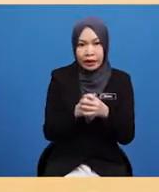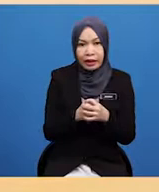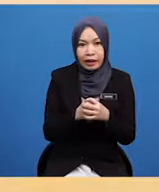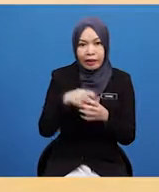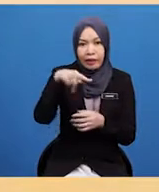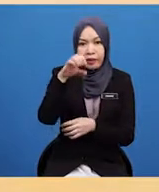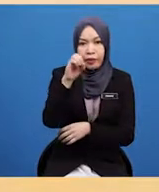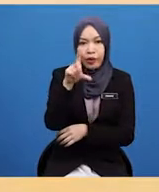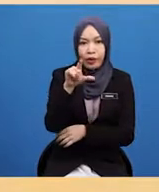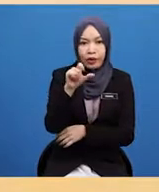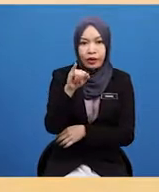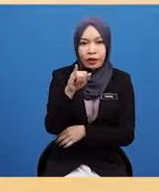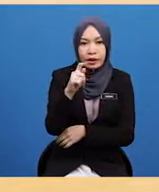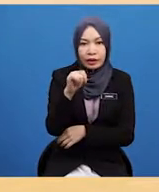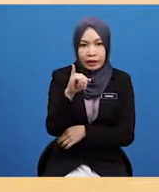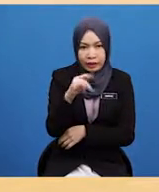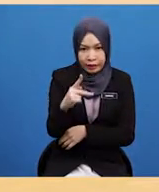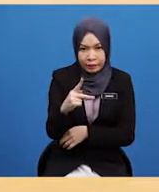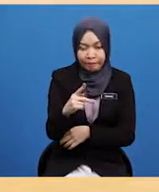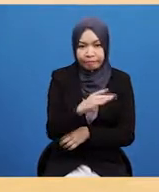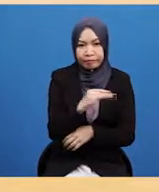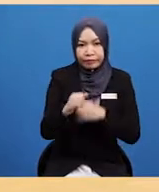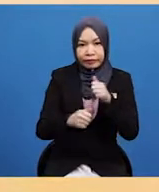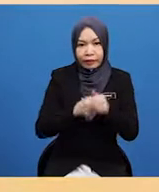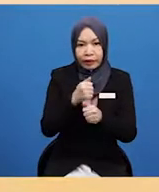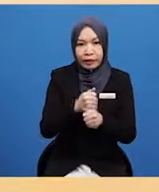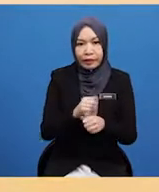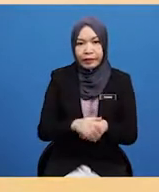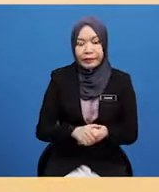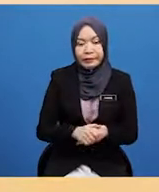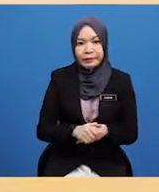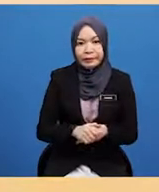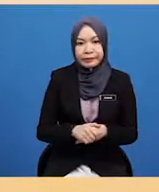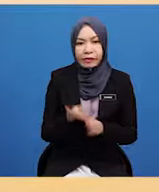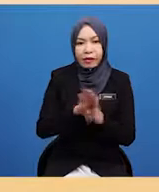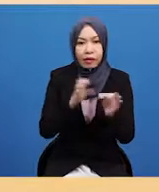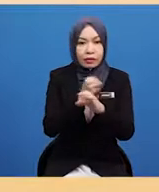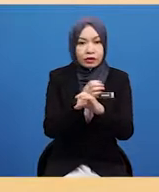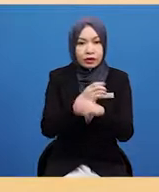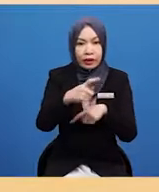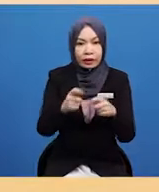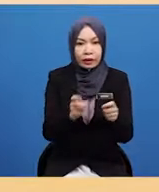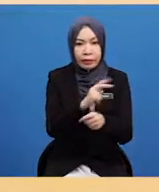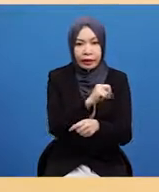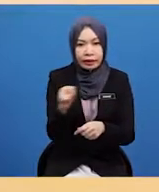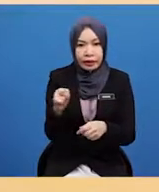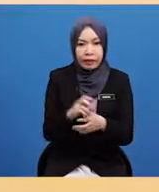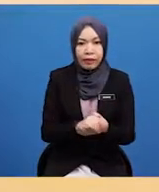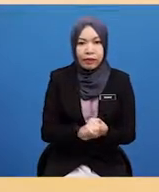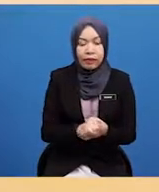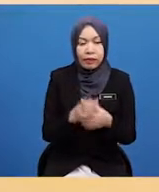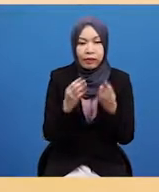menggerakkan penentangan bercorak tempatan. Walaupun gerakan ini melibatkan penduduk Pasir Putih Kelantan,